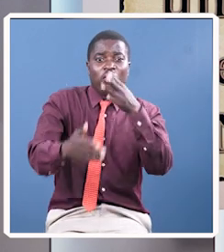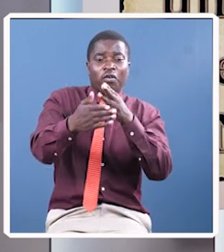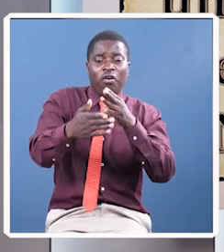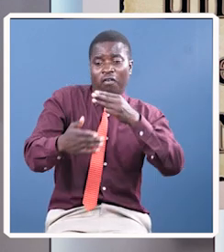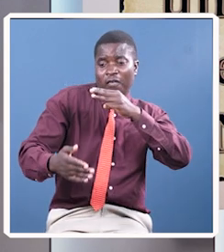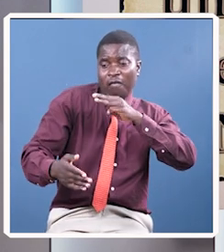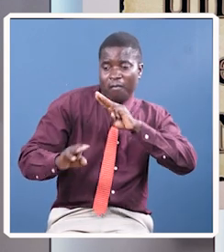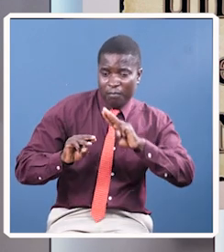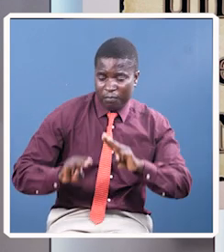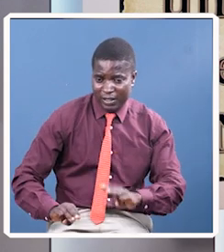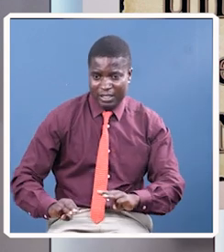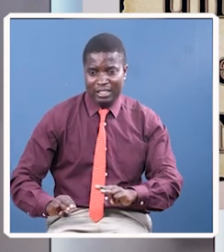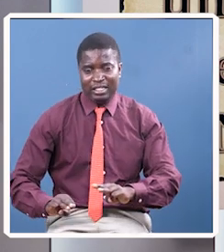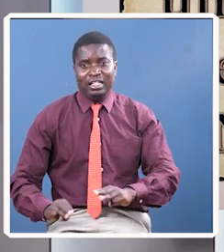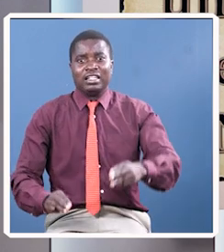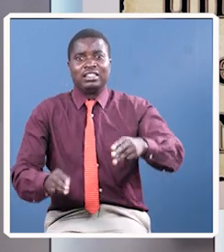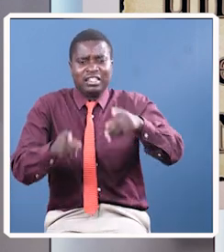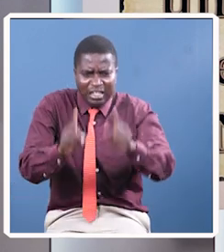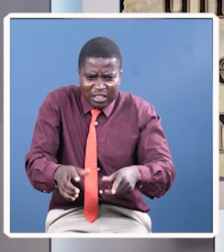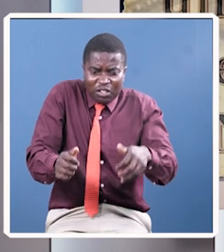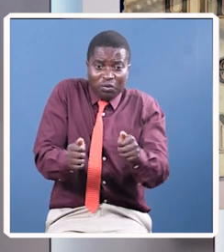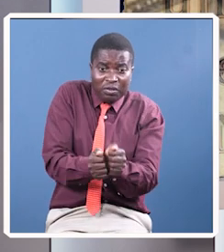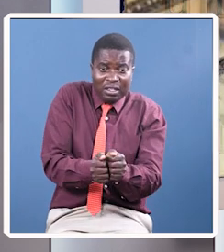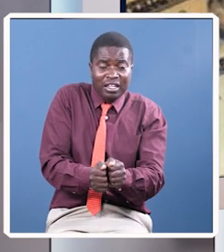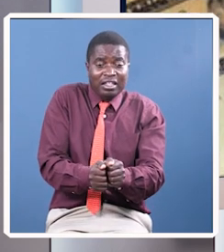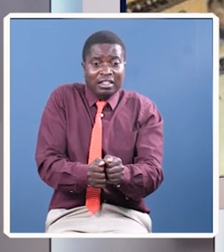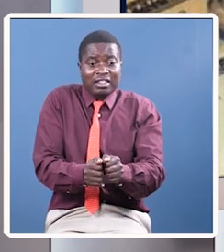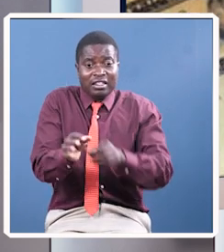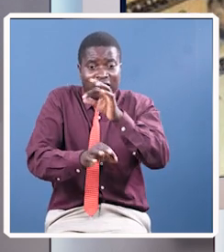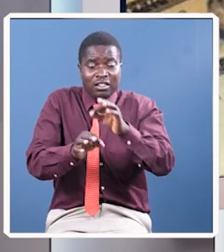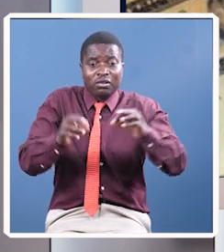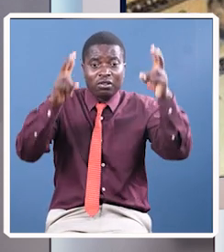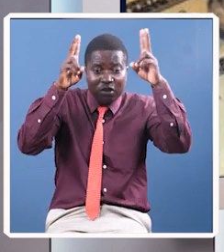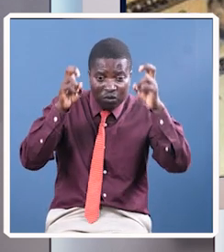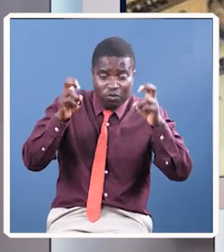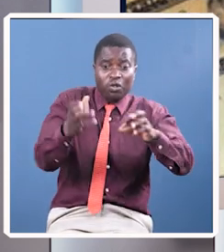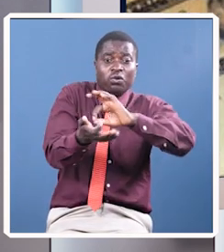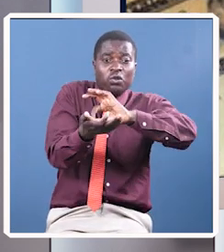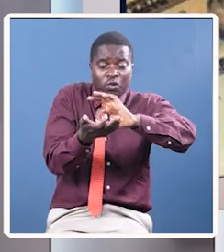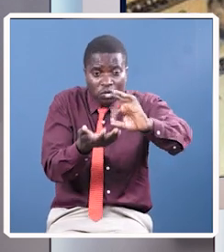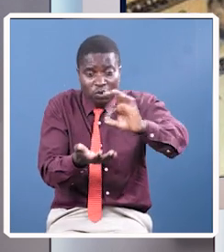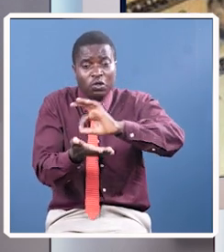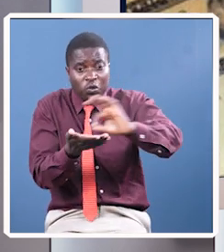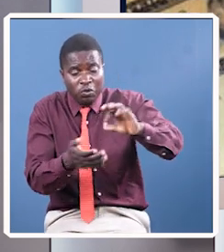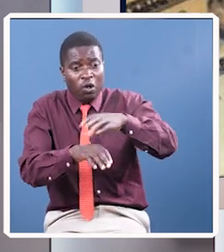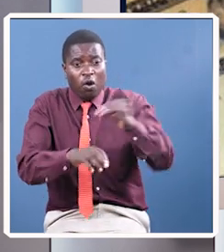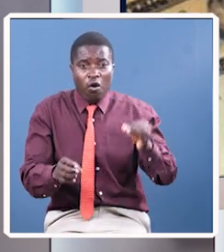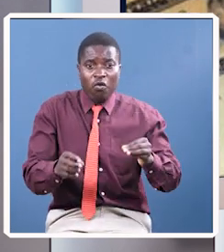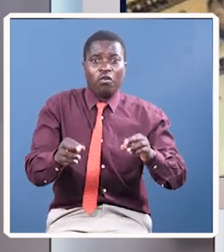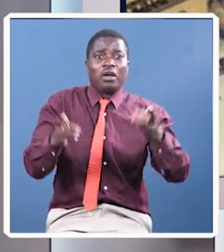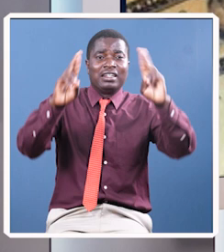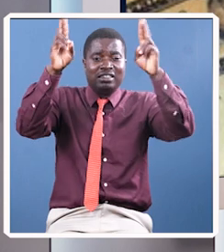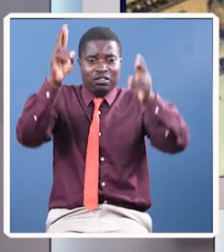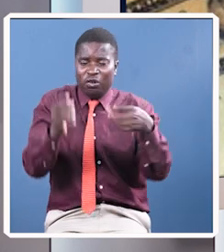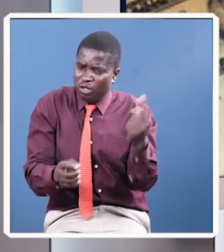Muprofita wenema chaanomhanya nacho iprosperity gospel. Anoti hakuna chakaipa chichakuwira. No more poverty will follow